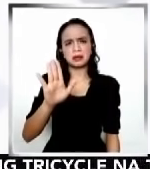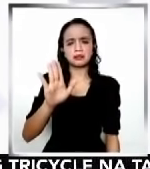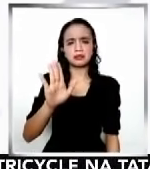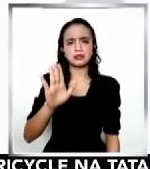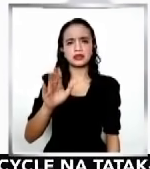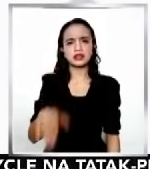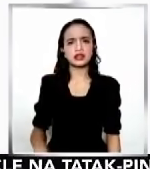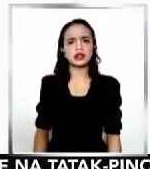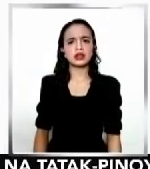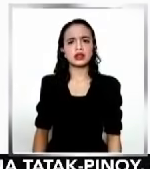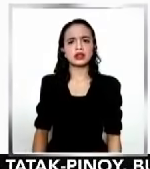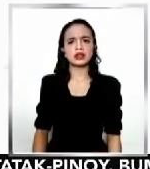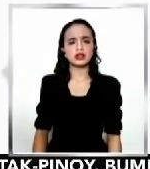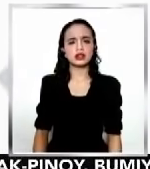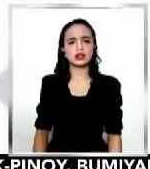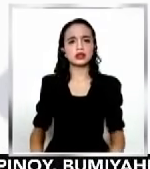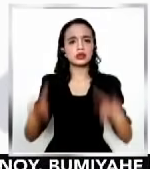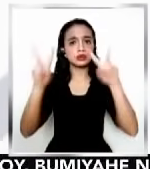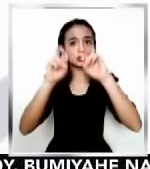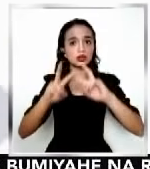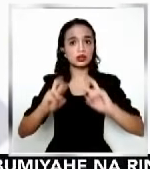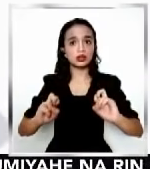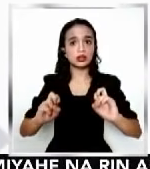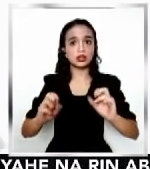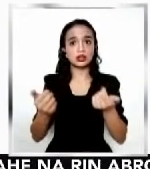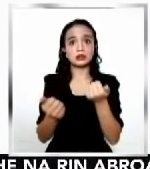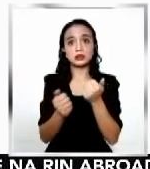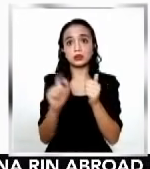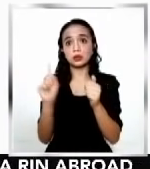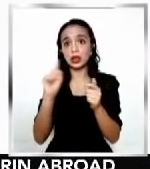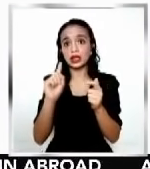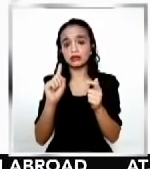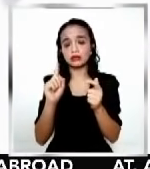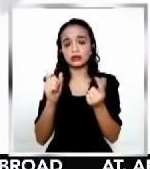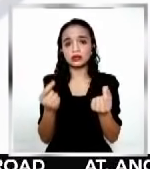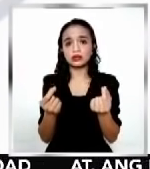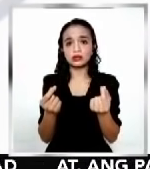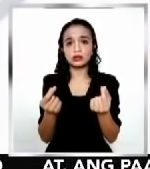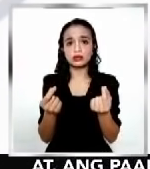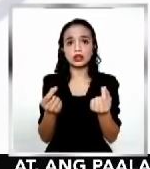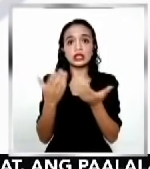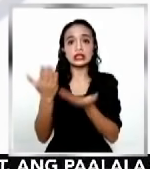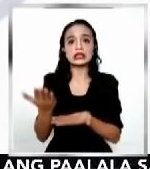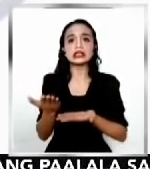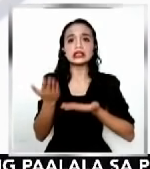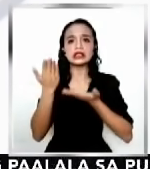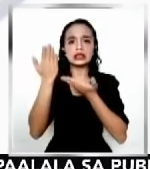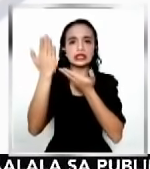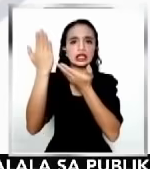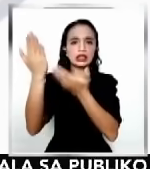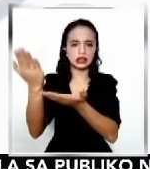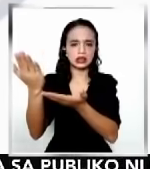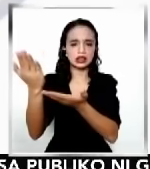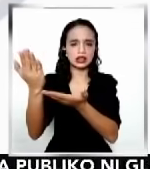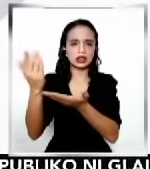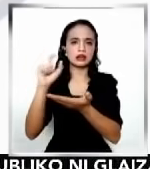studies, all pointing to the recommendation that it should be given as a